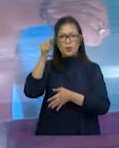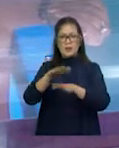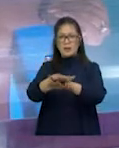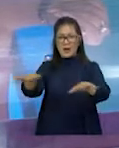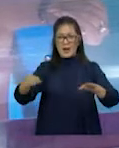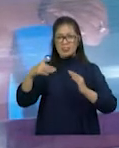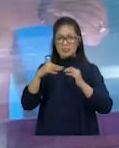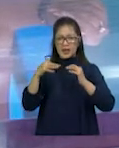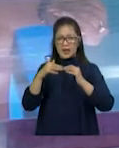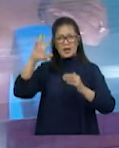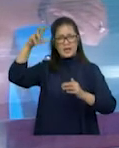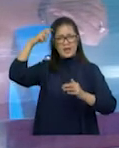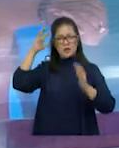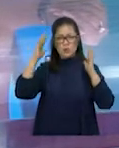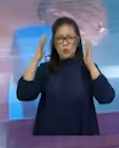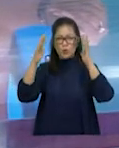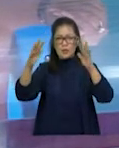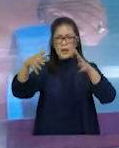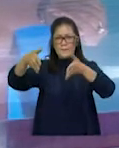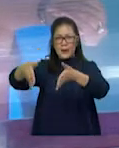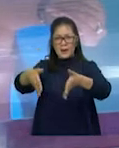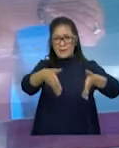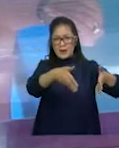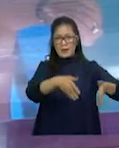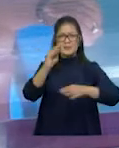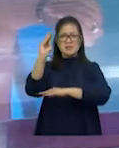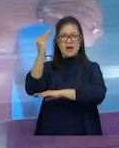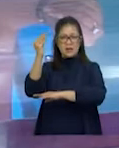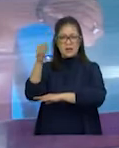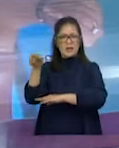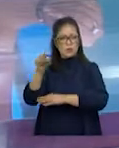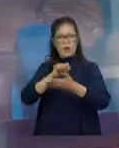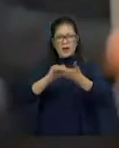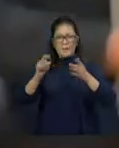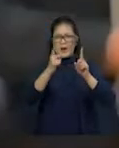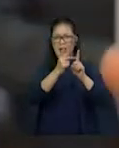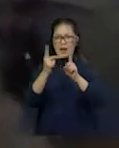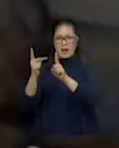Kehutanan dan Pemakaman Pemprov DKI Jakarta berinisial HH.